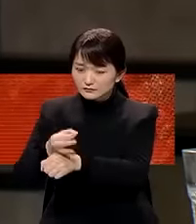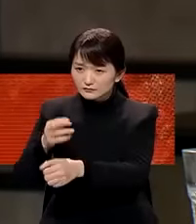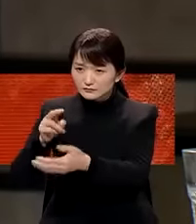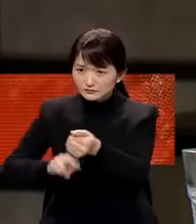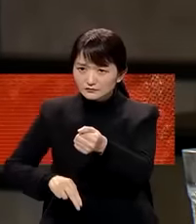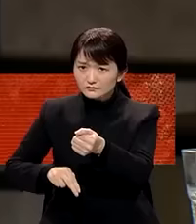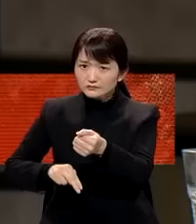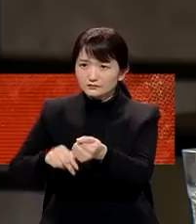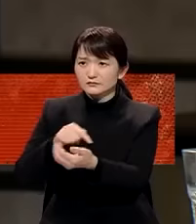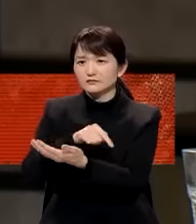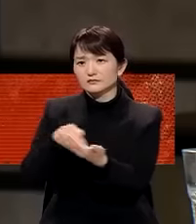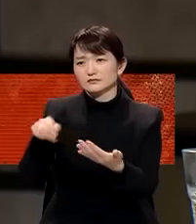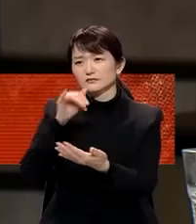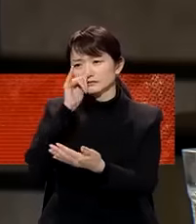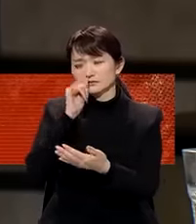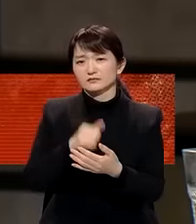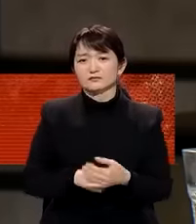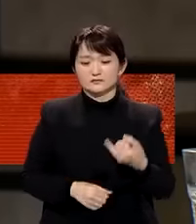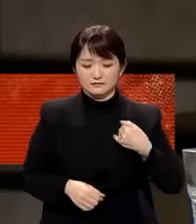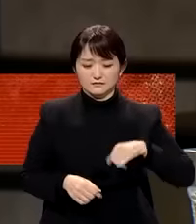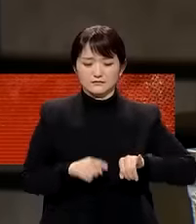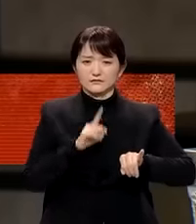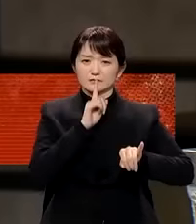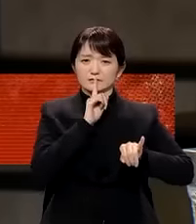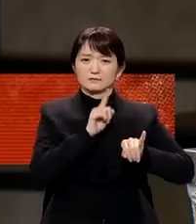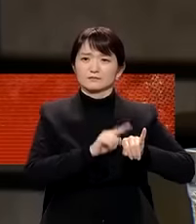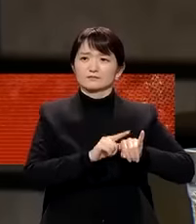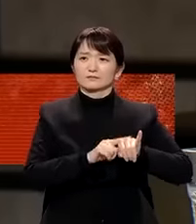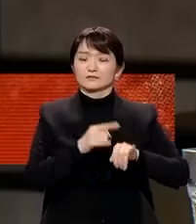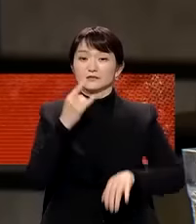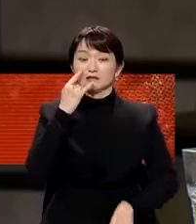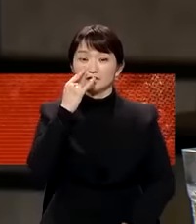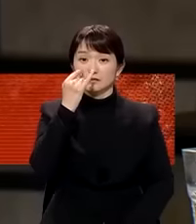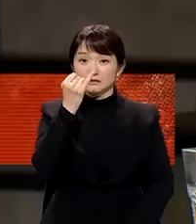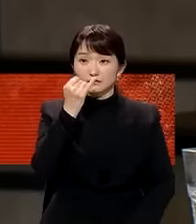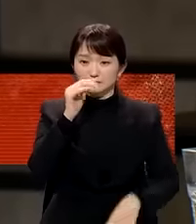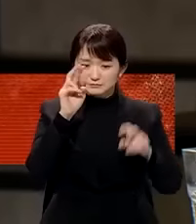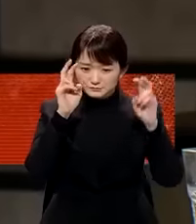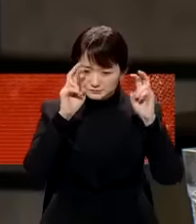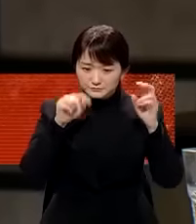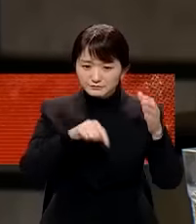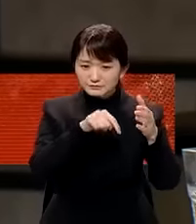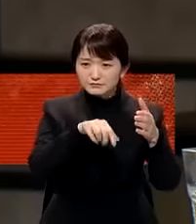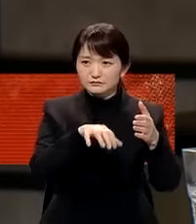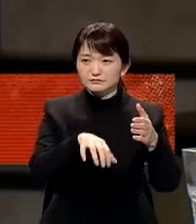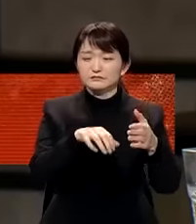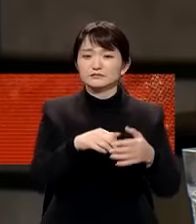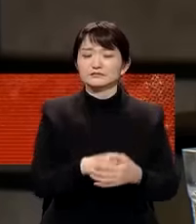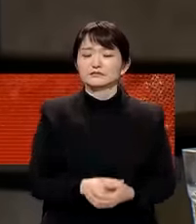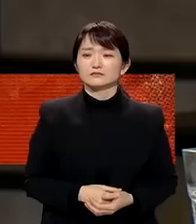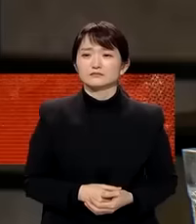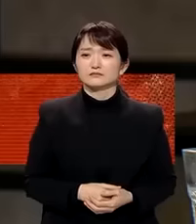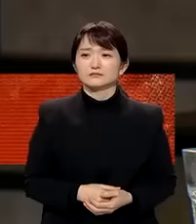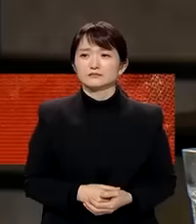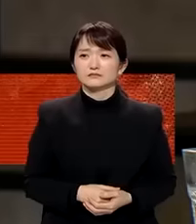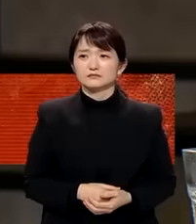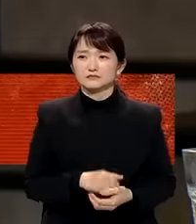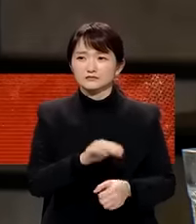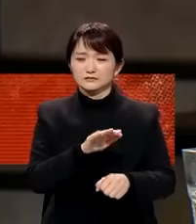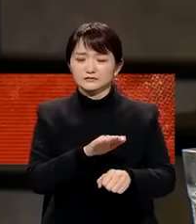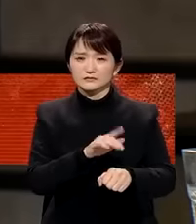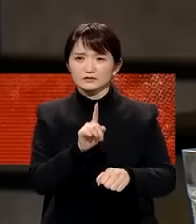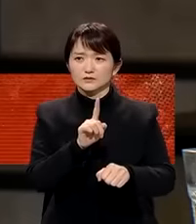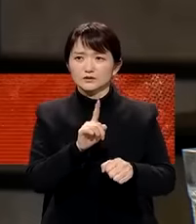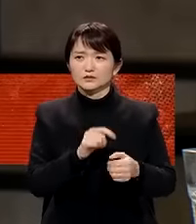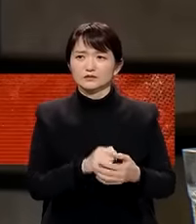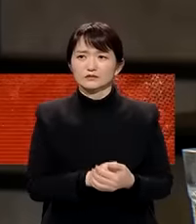갖다 본 것인데요 사실이 딸이 주장에 의하면이 어머니는이 회사에서도 부당한 어떤 대우를 당하는 그런